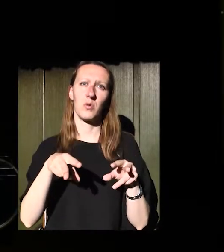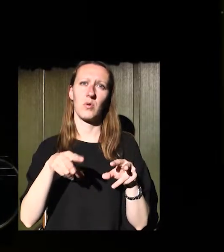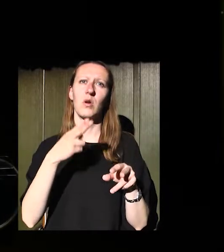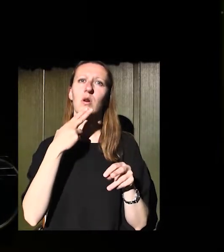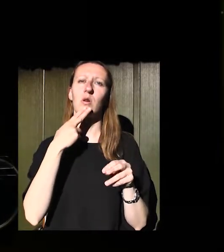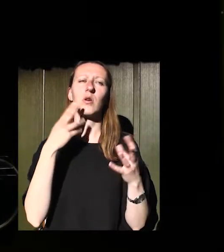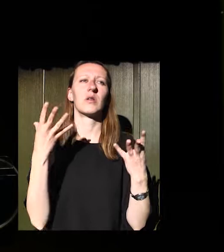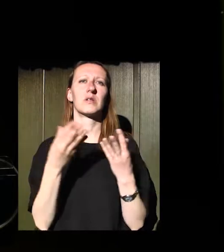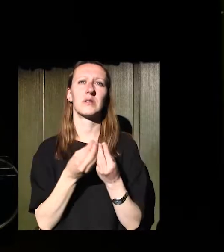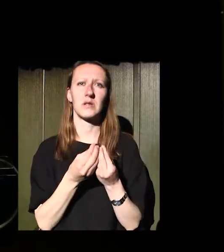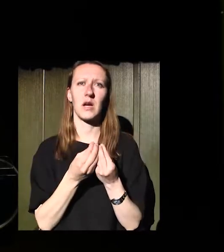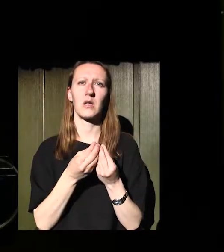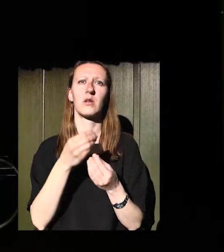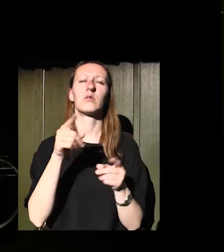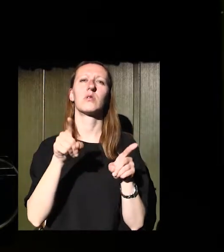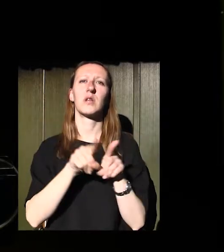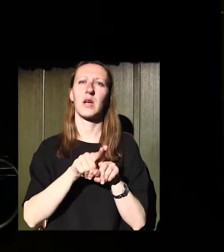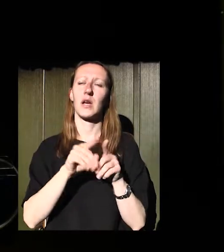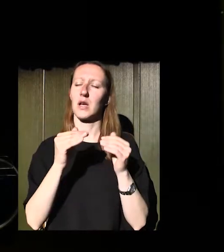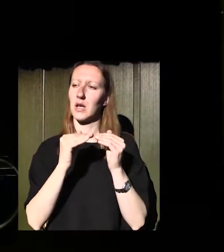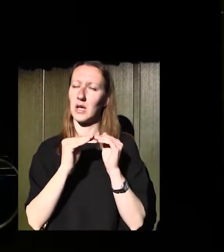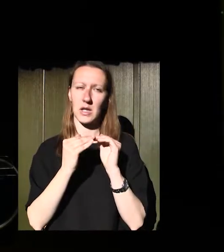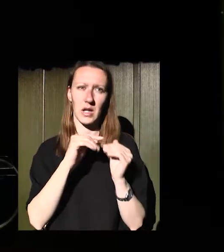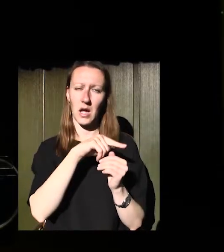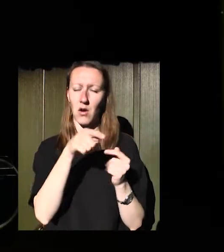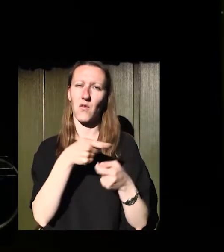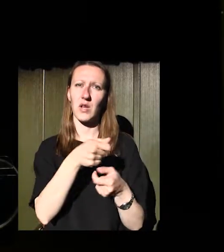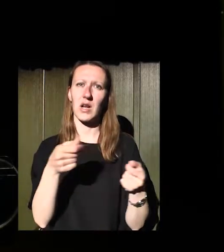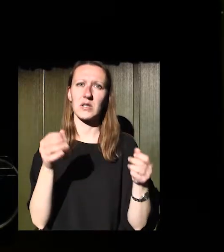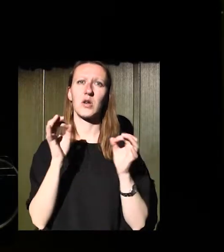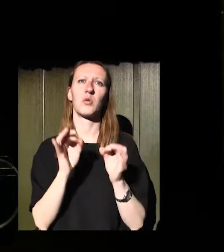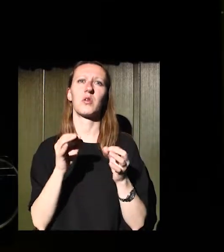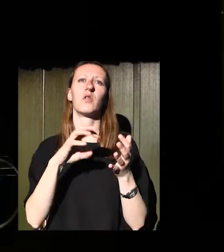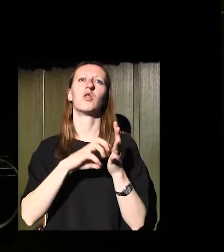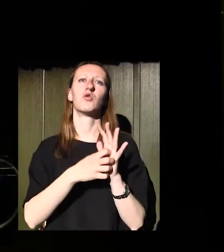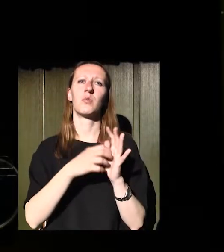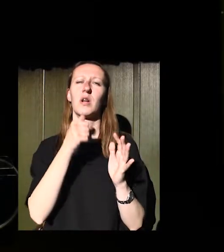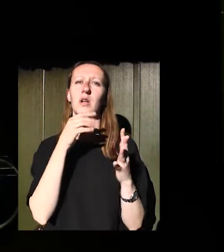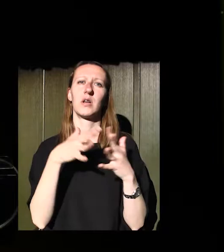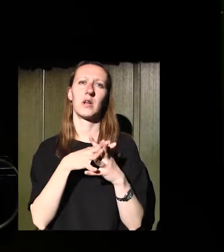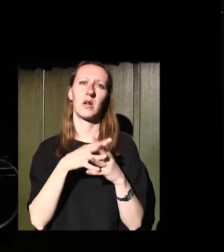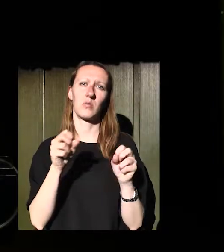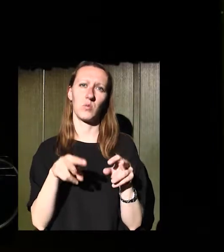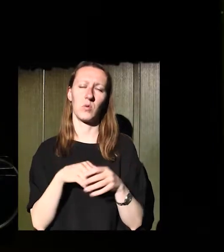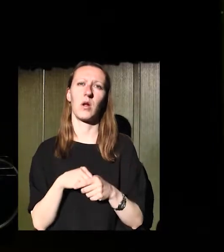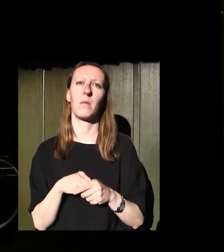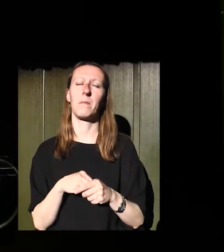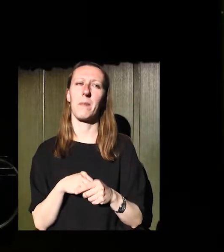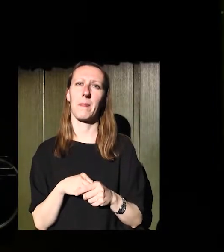Puli, kojeg zajednički, u jednakim omjerima, sufinanciraju upravo županija i grad Pula.